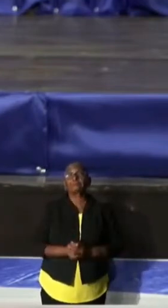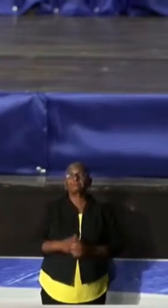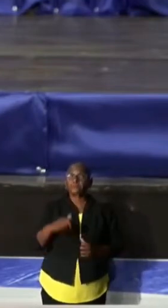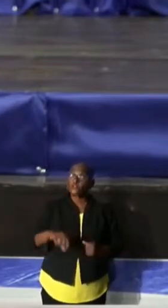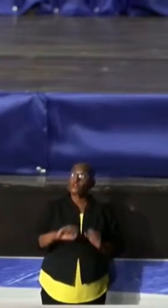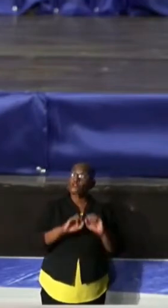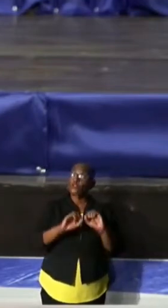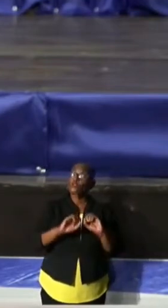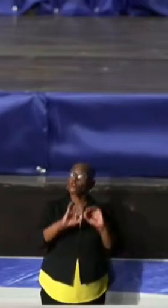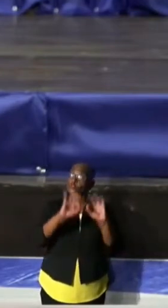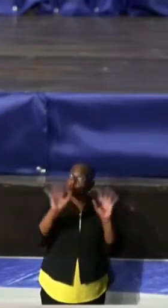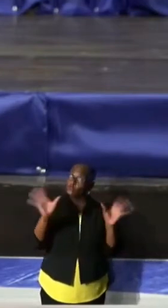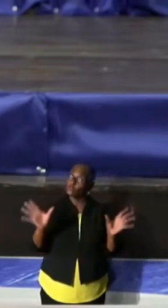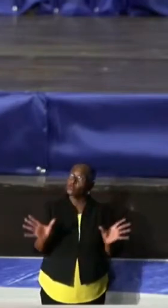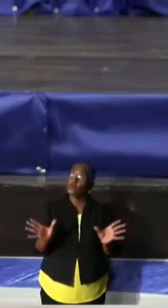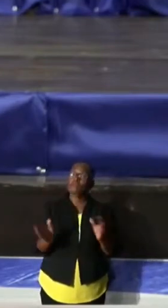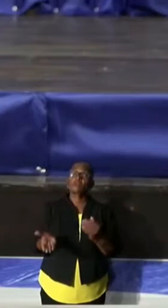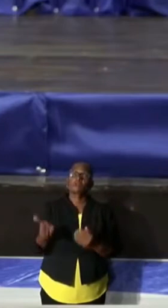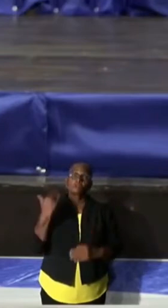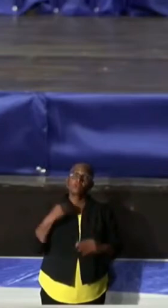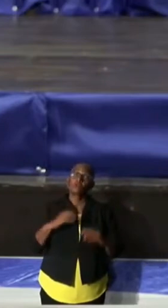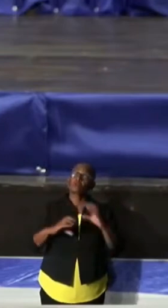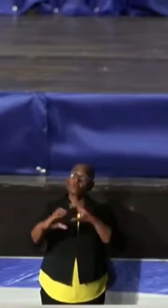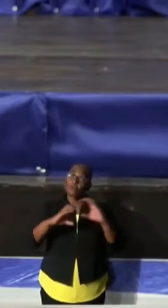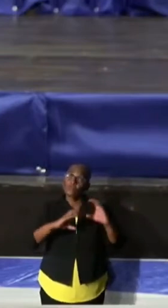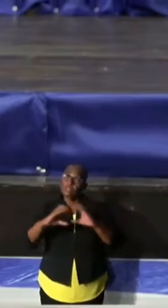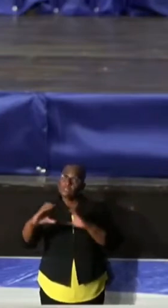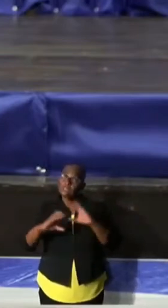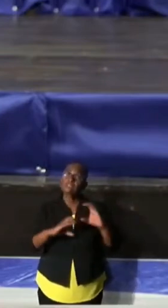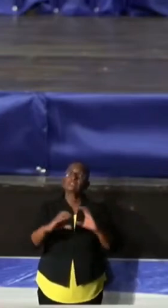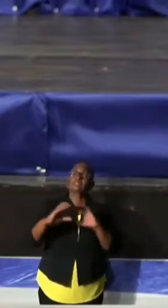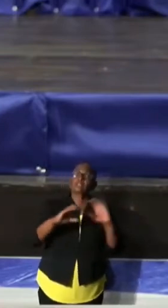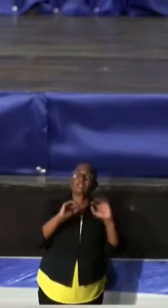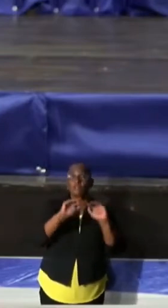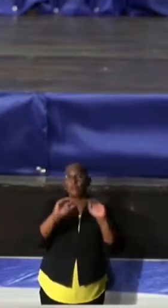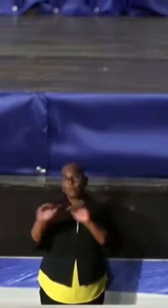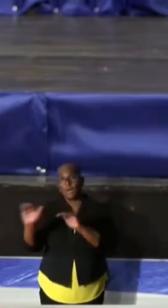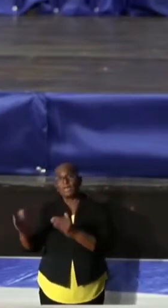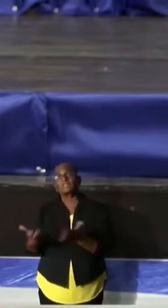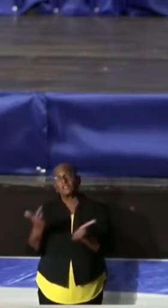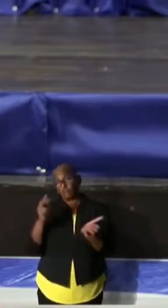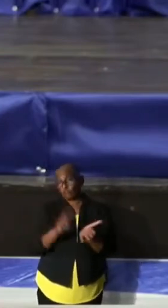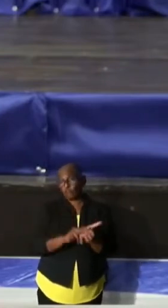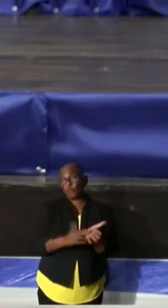duidelijk doorgecommuniceerd sinds de vorige week dat de maatregelen, de voorwaarden zullen komen.